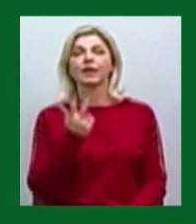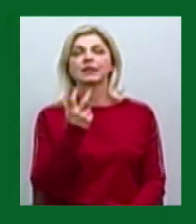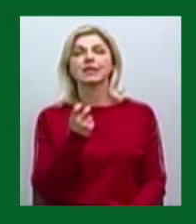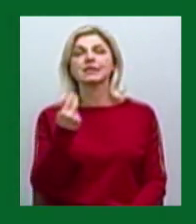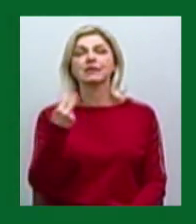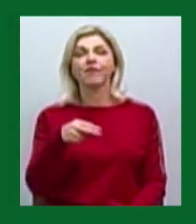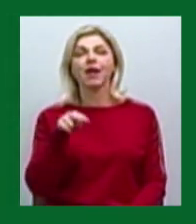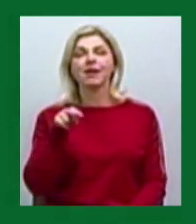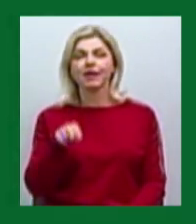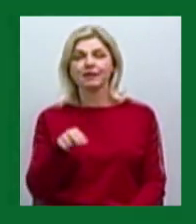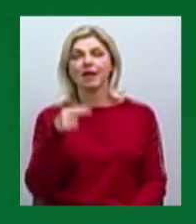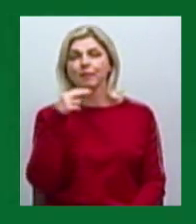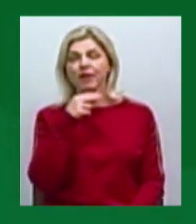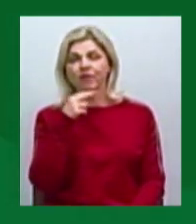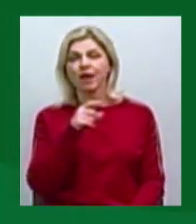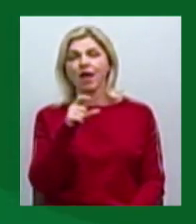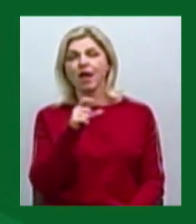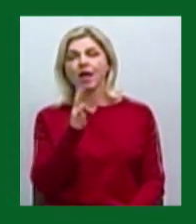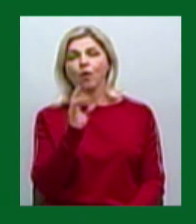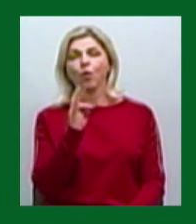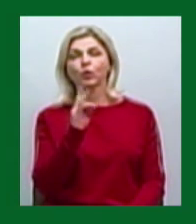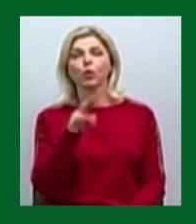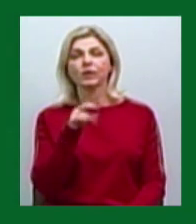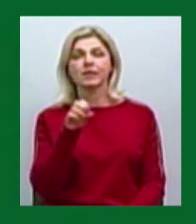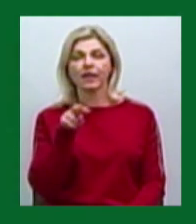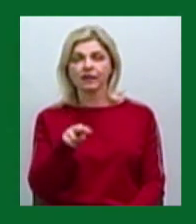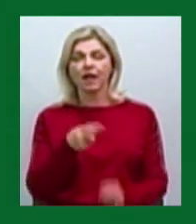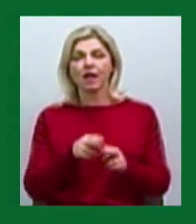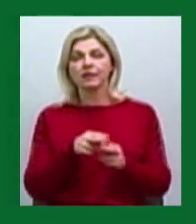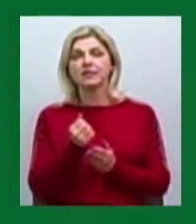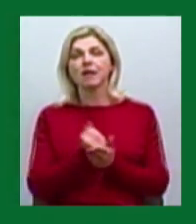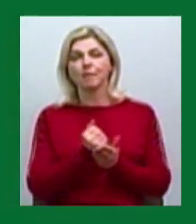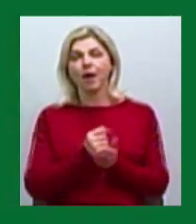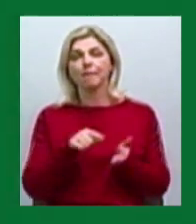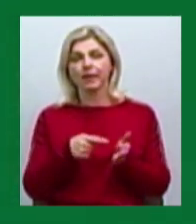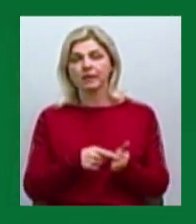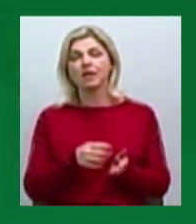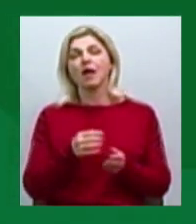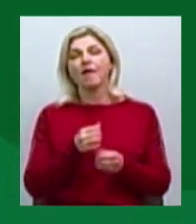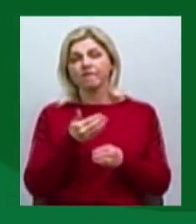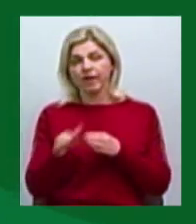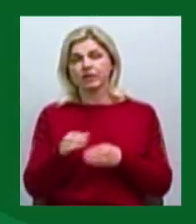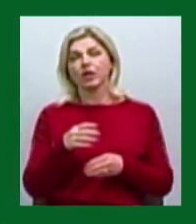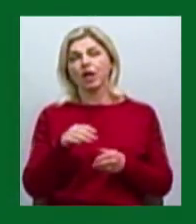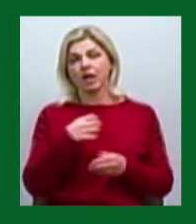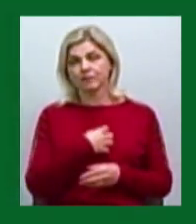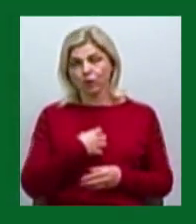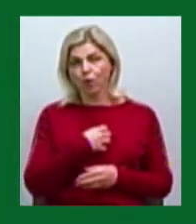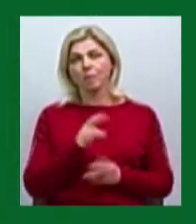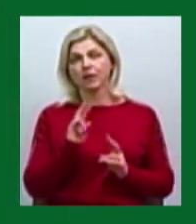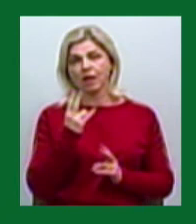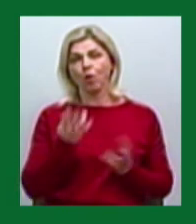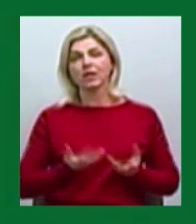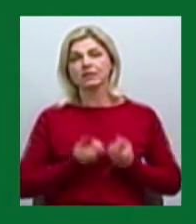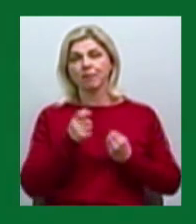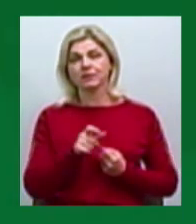«320 літрів препарату «Еконодін» зі стратегічних запасів міста виділили члени виконкому миколаївським рятувальникам.